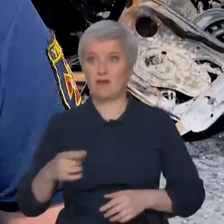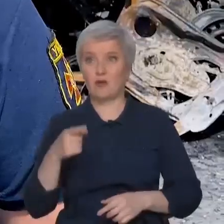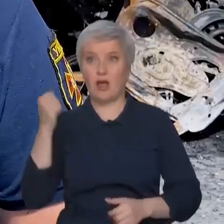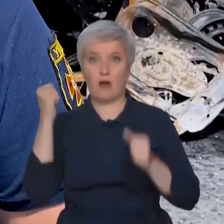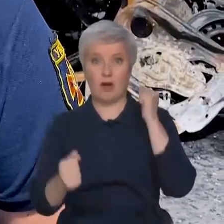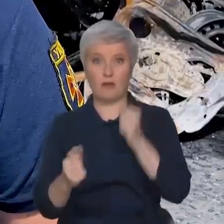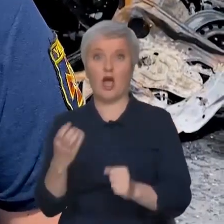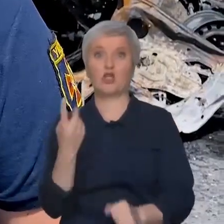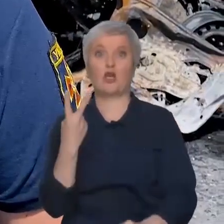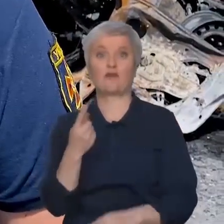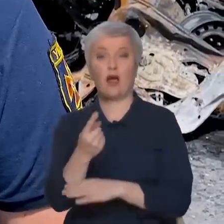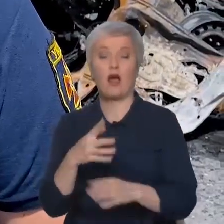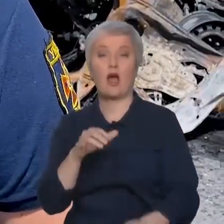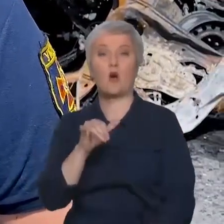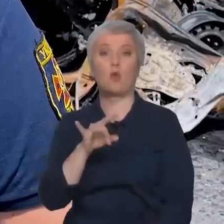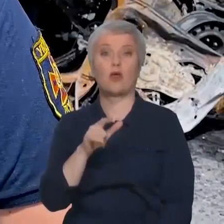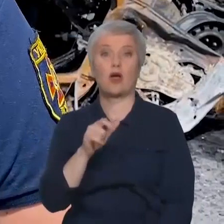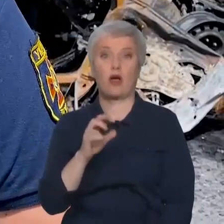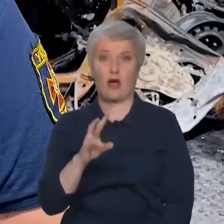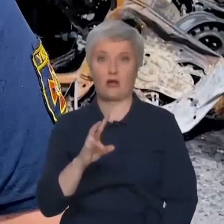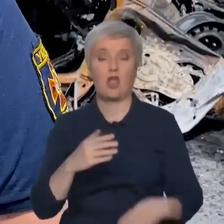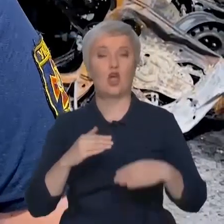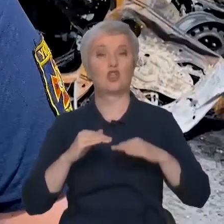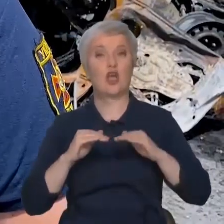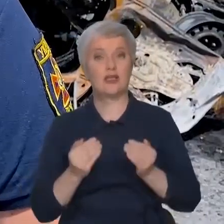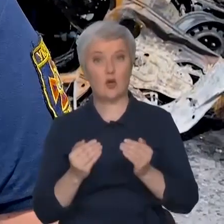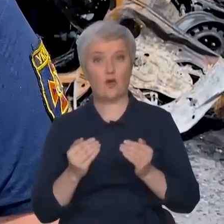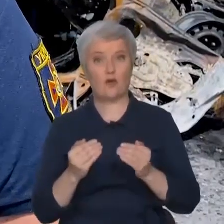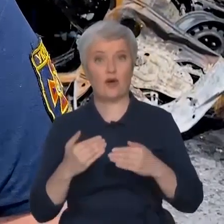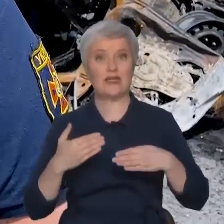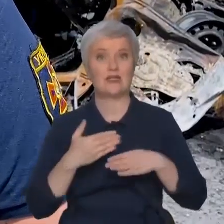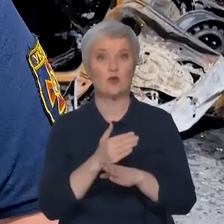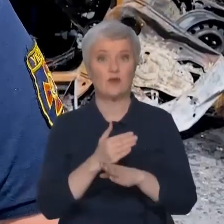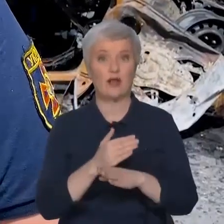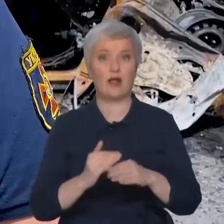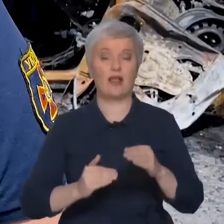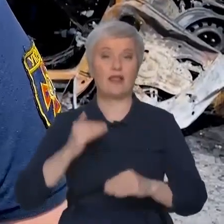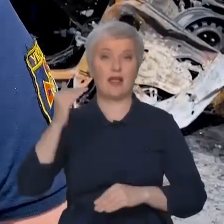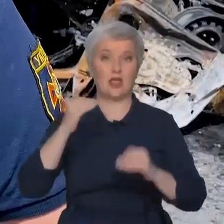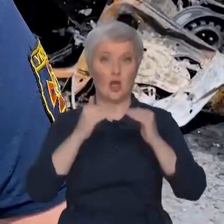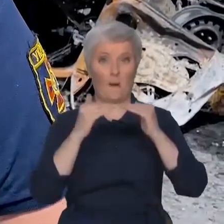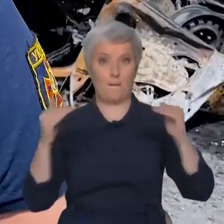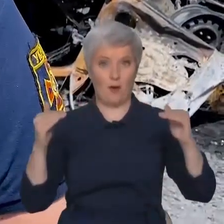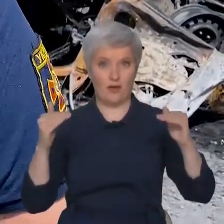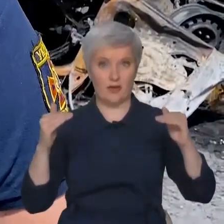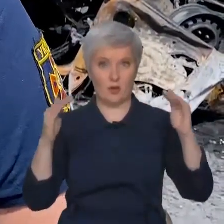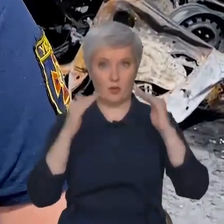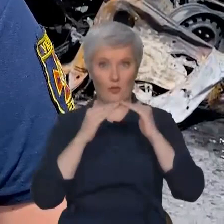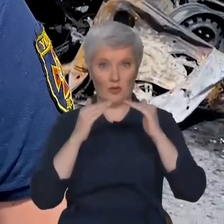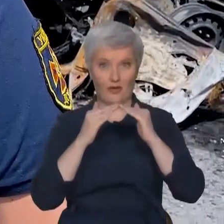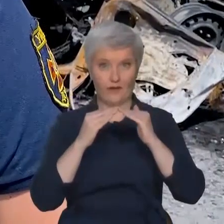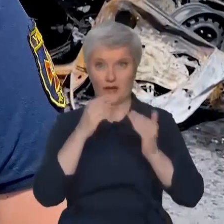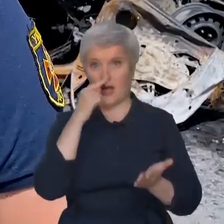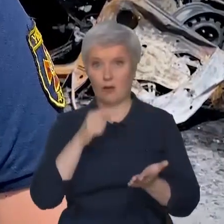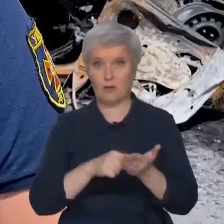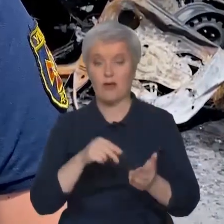урагани. Частково зруйнувала технічний поверх будівлі і потрапила на